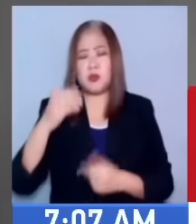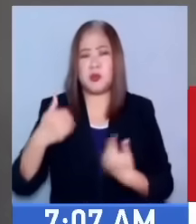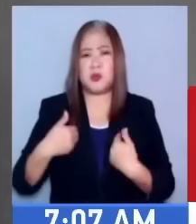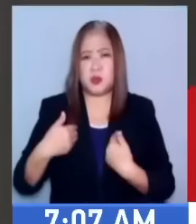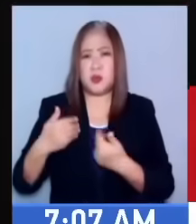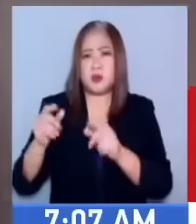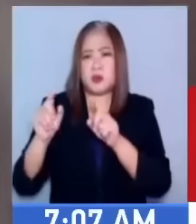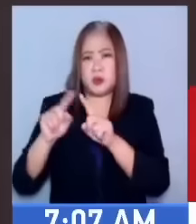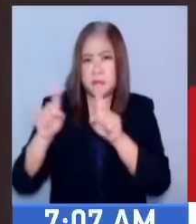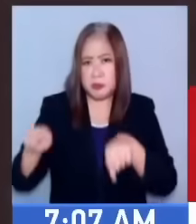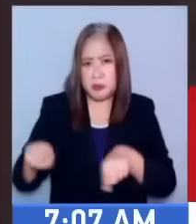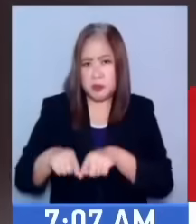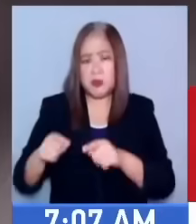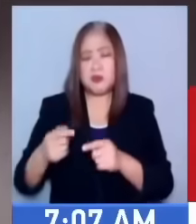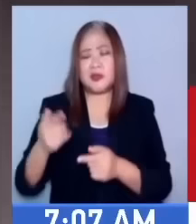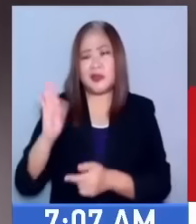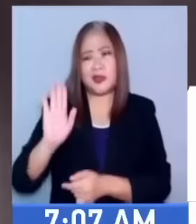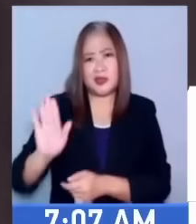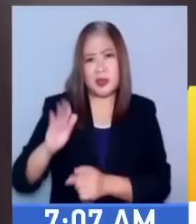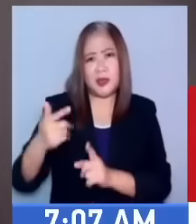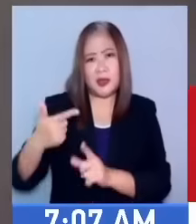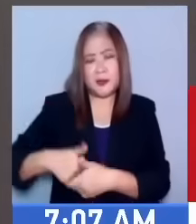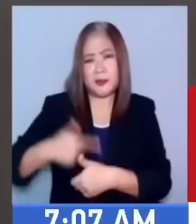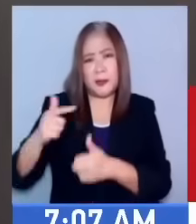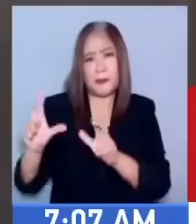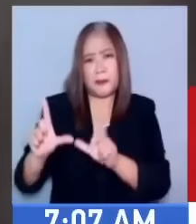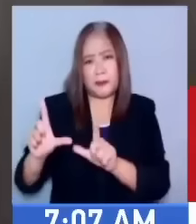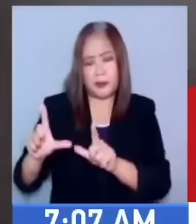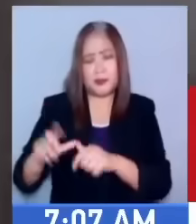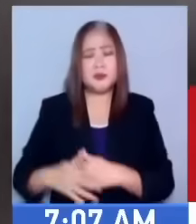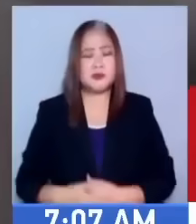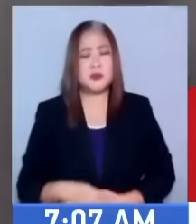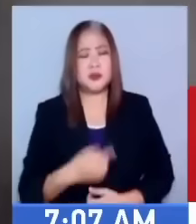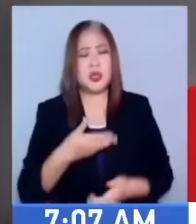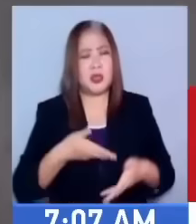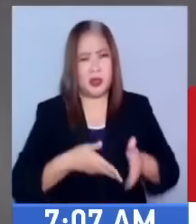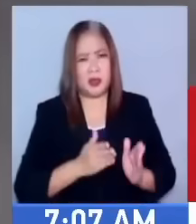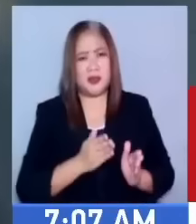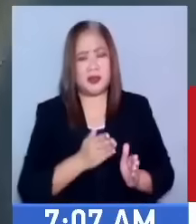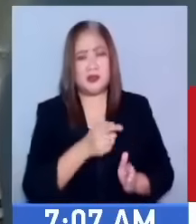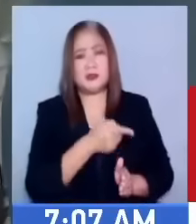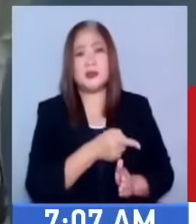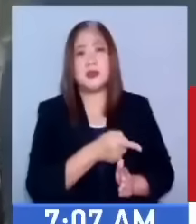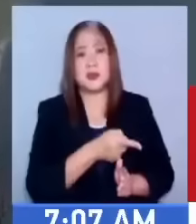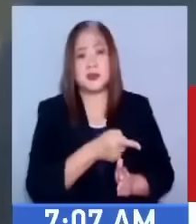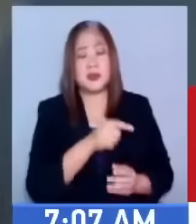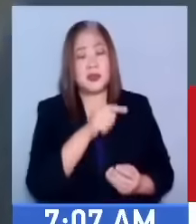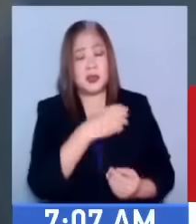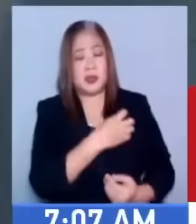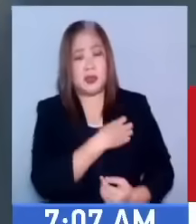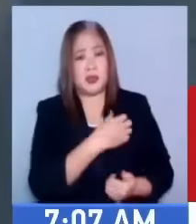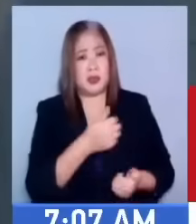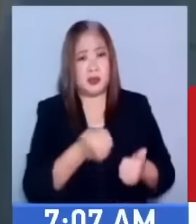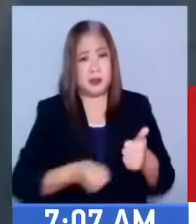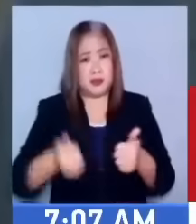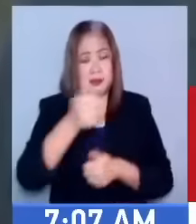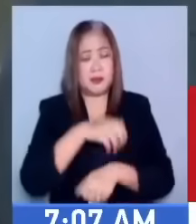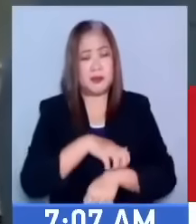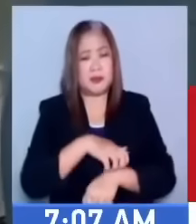Dahil hinayaang makaalis ang rider, nirelieve na ni Police Colonel Edward Cutiog, hepe ng Makati Police, ang station commander ng Substation